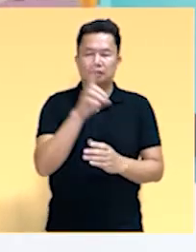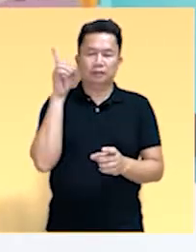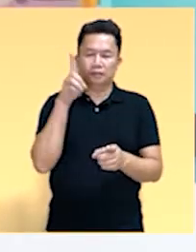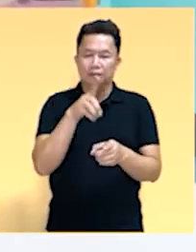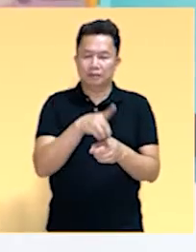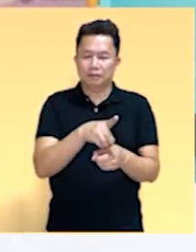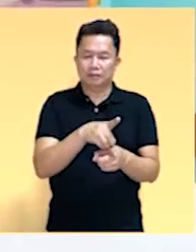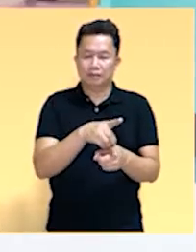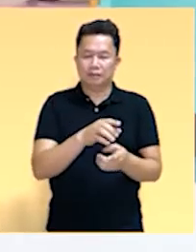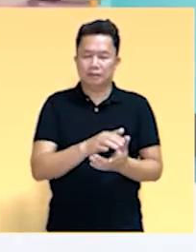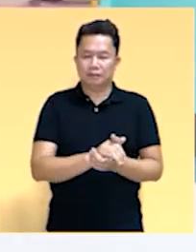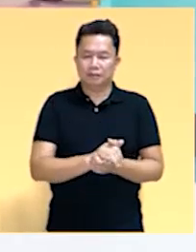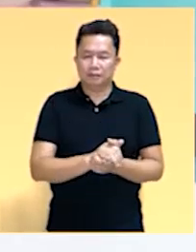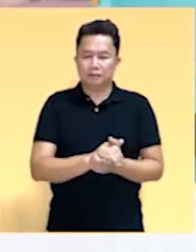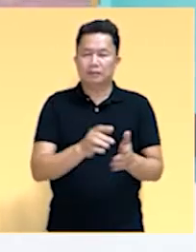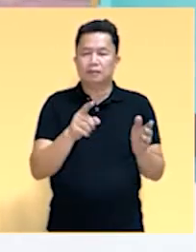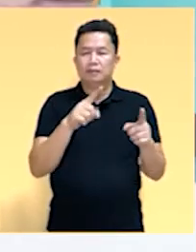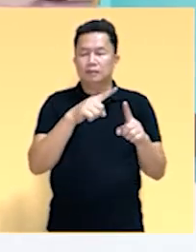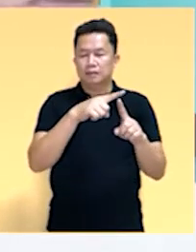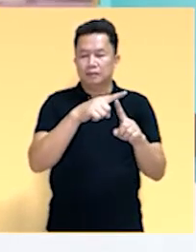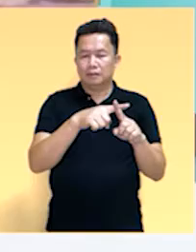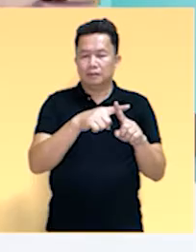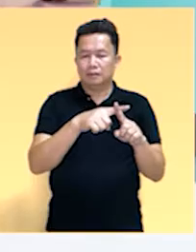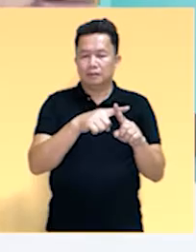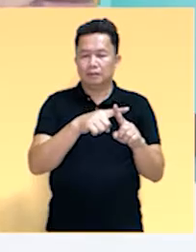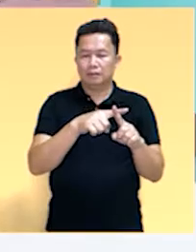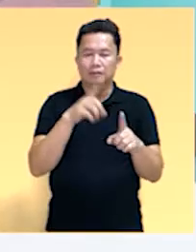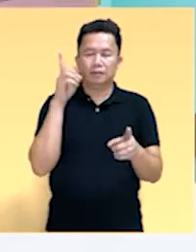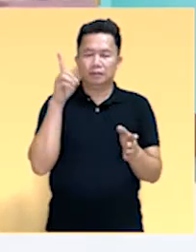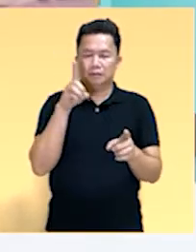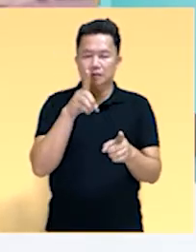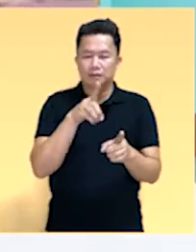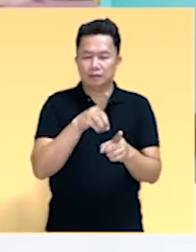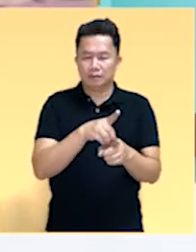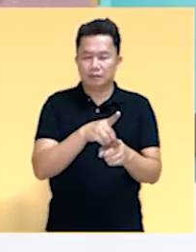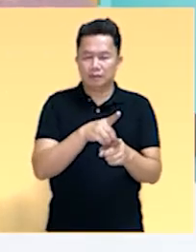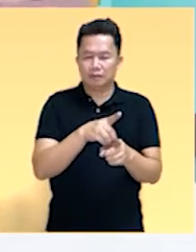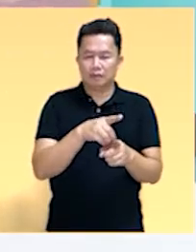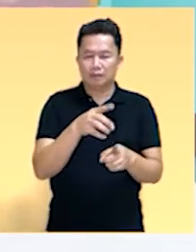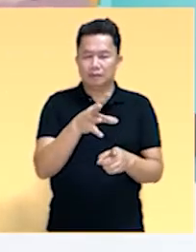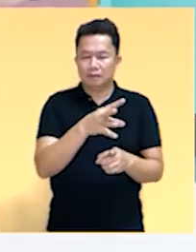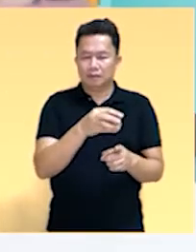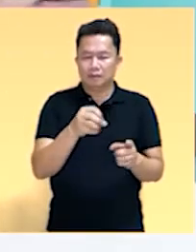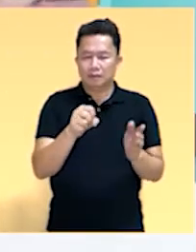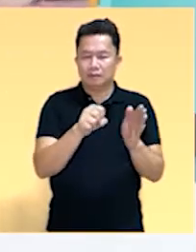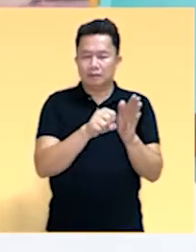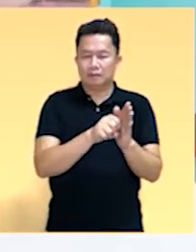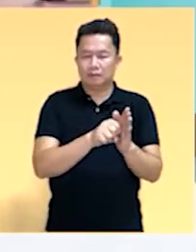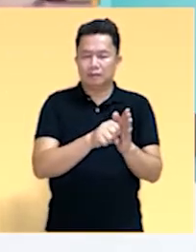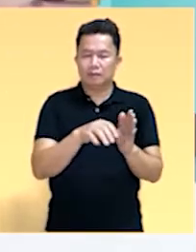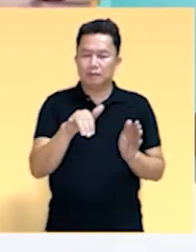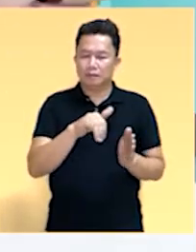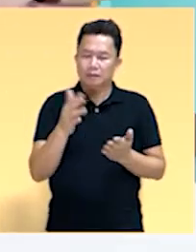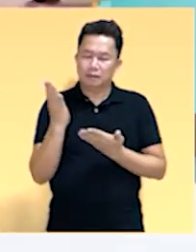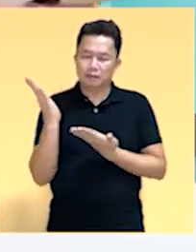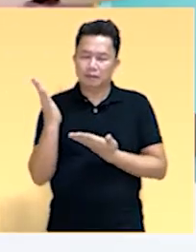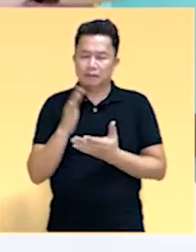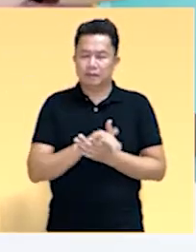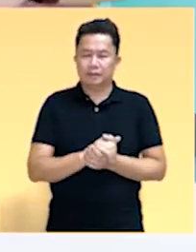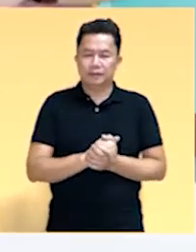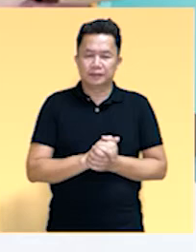2,144 difference. I-add na natin ang difference at subtrahend katulad nito.